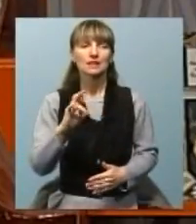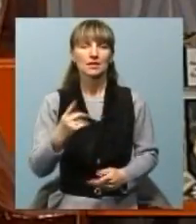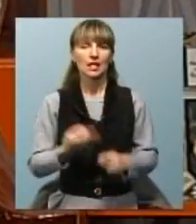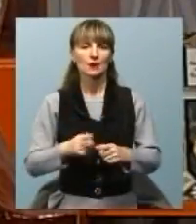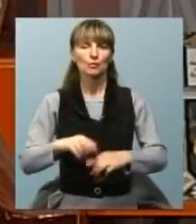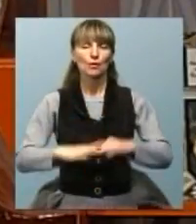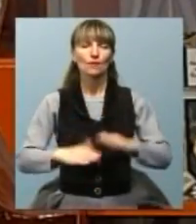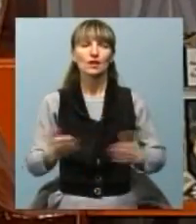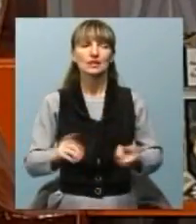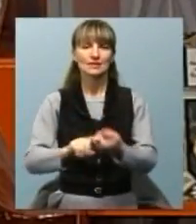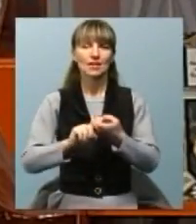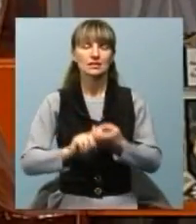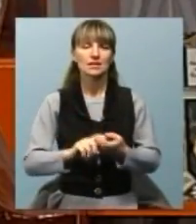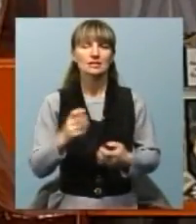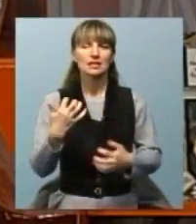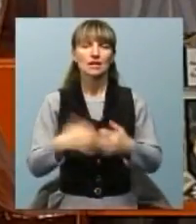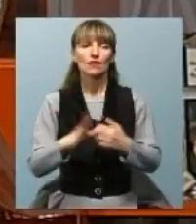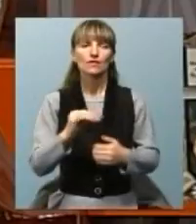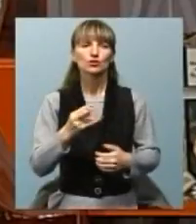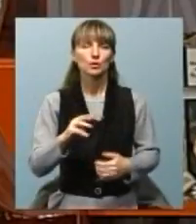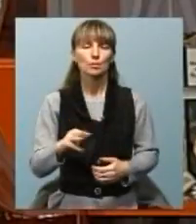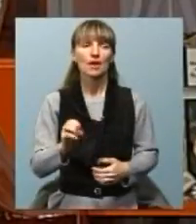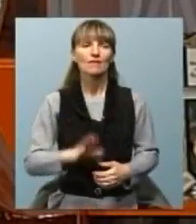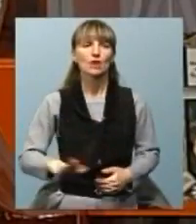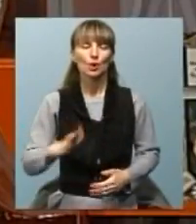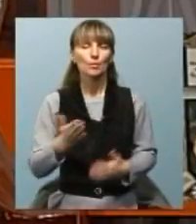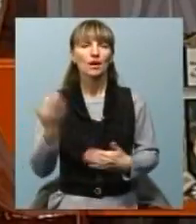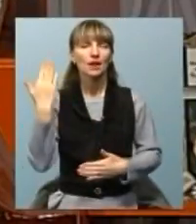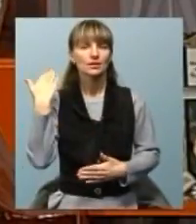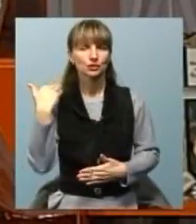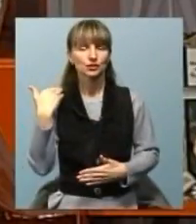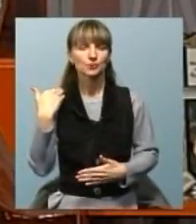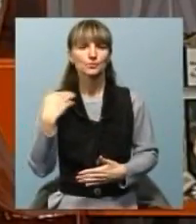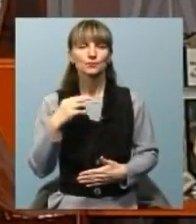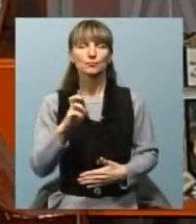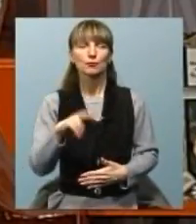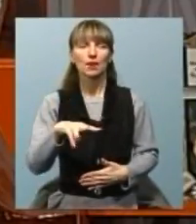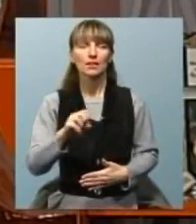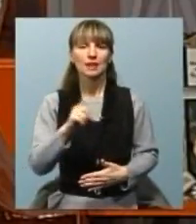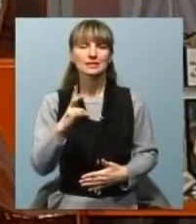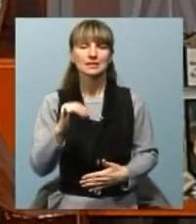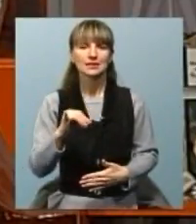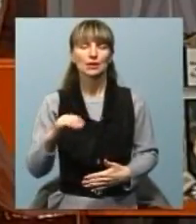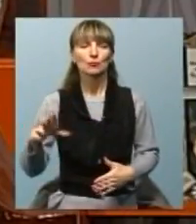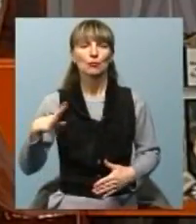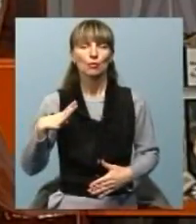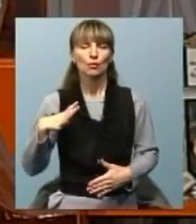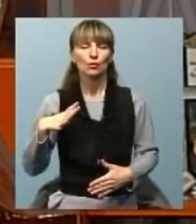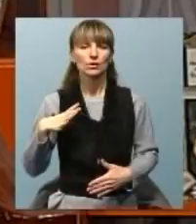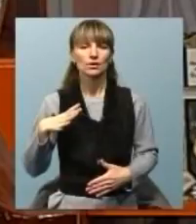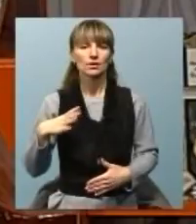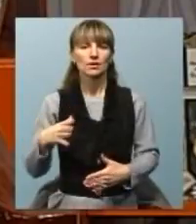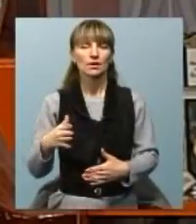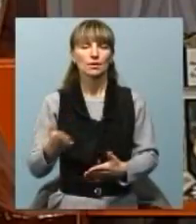професія, яка зв'язана з середньовіччям Європи. А раніше блазні були наймані